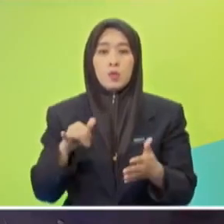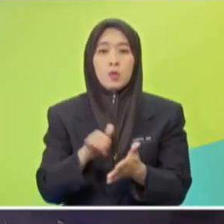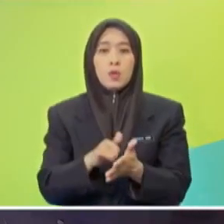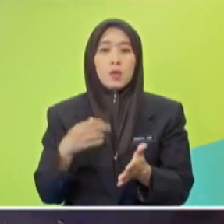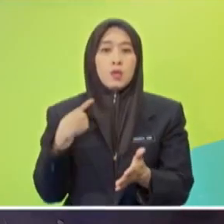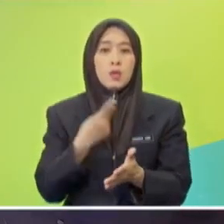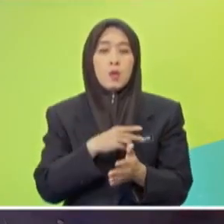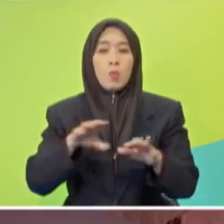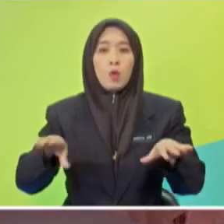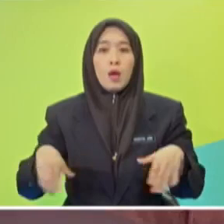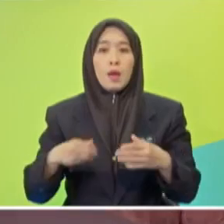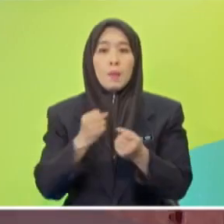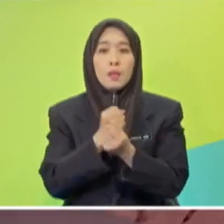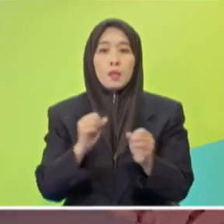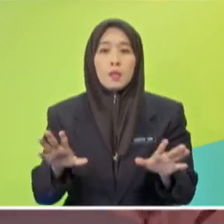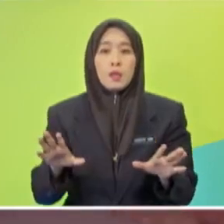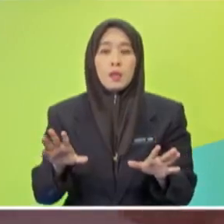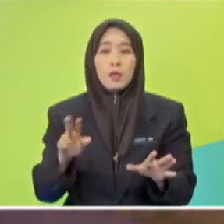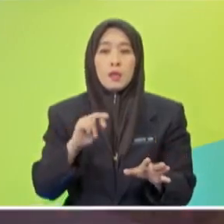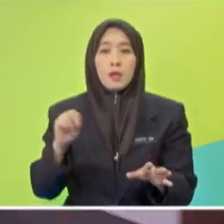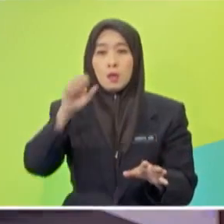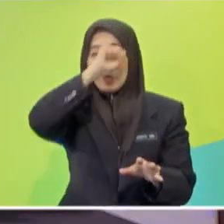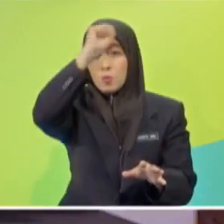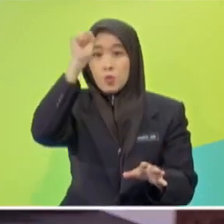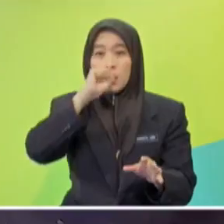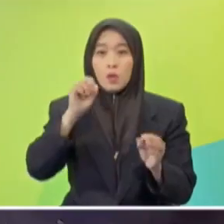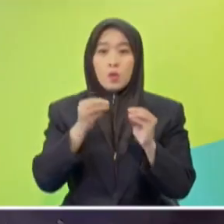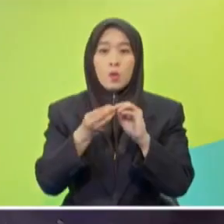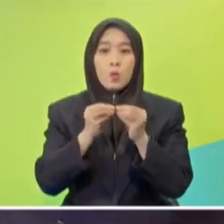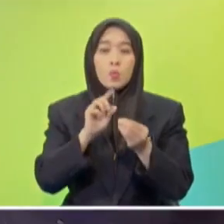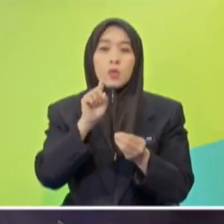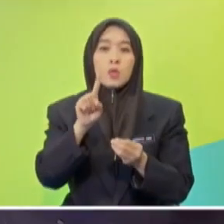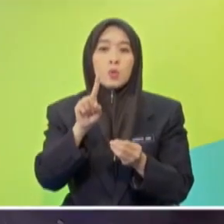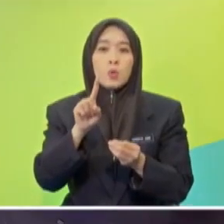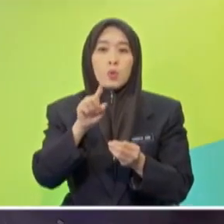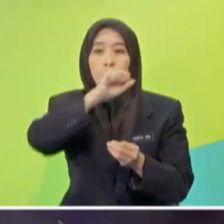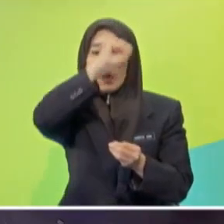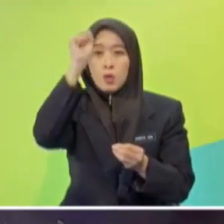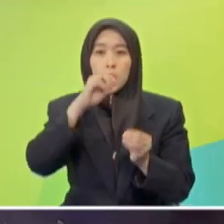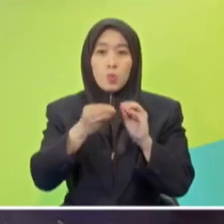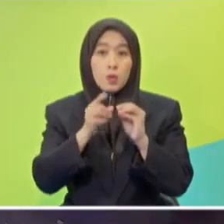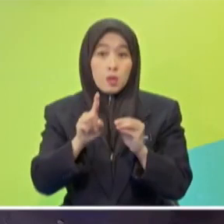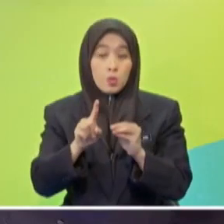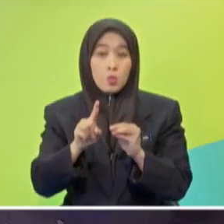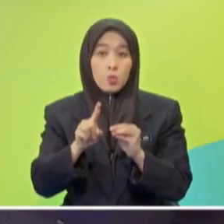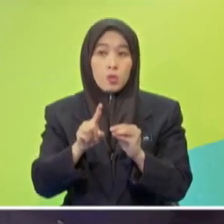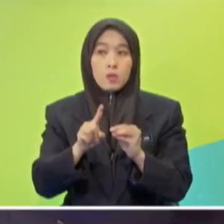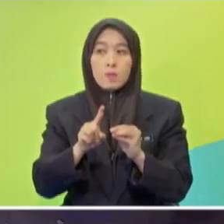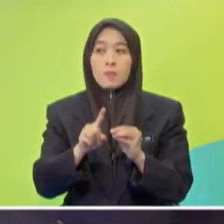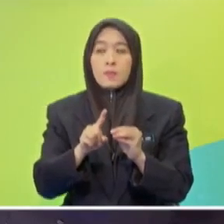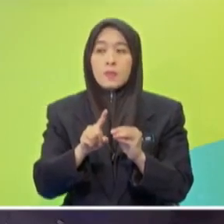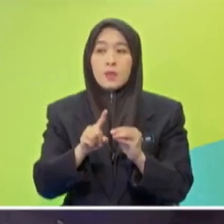soal dan nomor satu dulu boleh Oke jadi penyelesaian soal nomor satu nih satu ratus dua puluh lima peratus